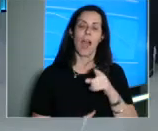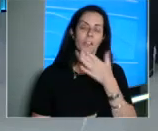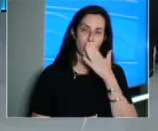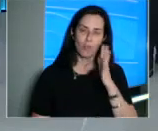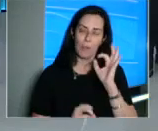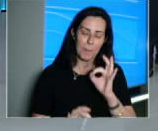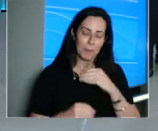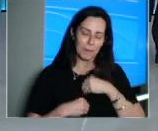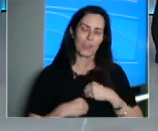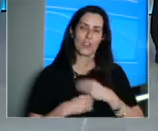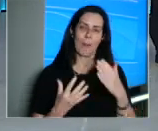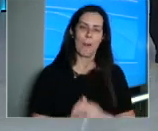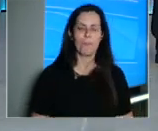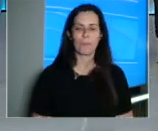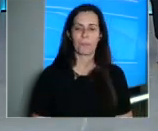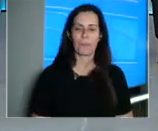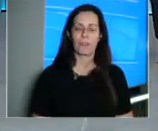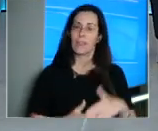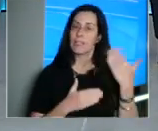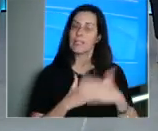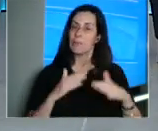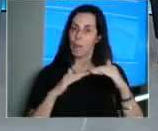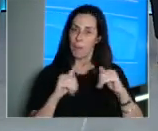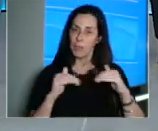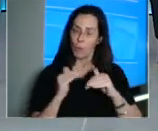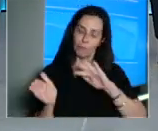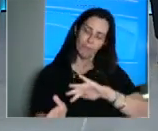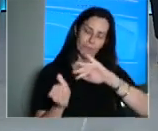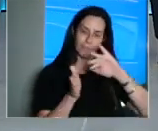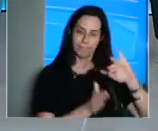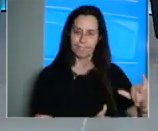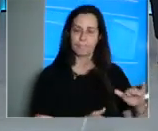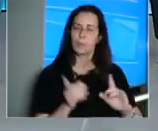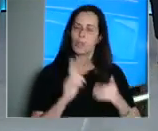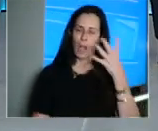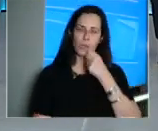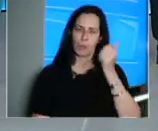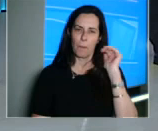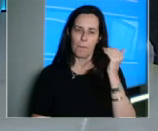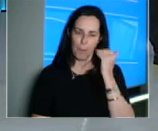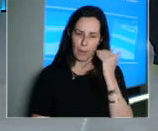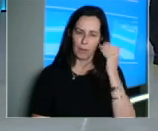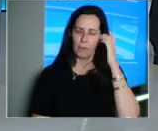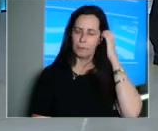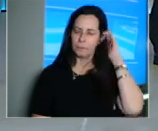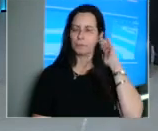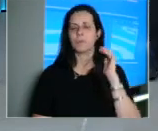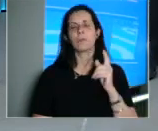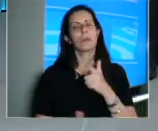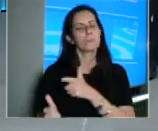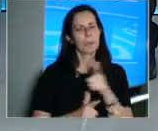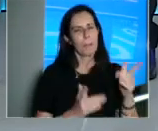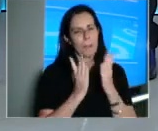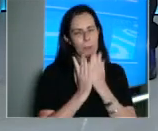ירושלמית בנשמה. יפה. נסיים עם חגיגות המימונה, נעבור לאירוע מצייר שהתרחש בארצות הברית, דיברת עליו בכותרות הבוקר, הפיגוע